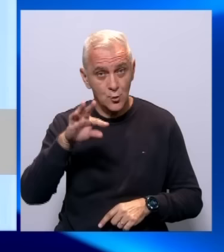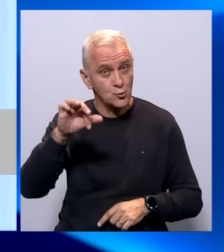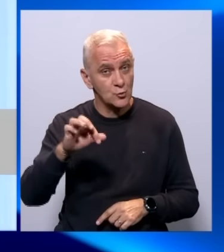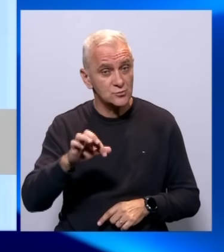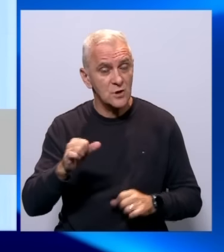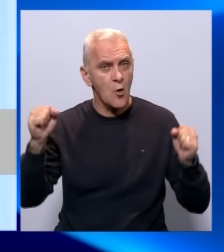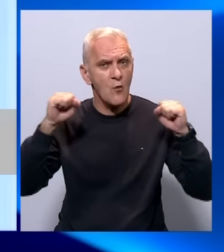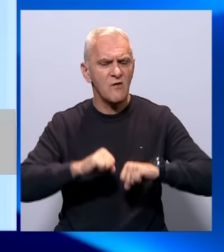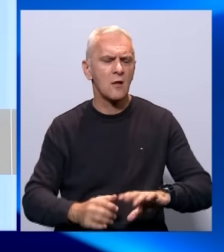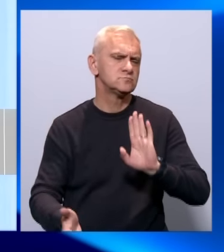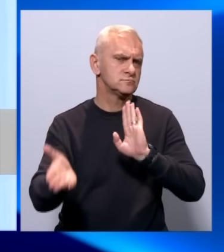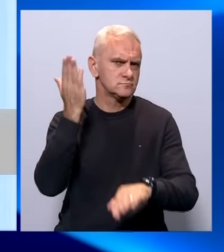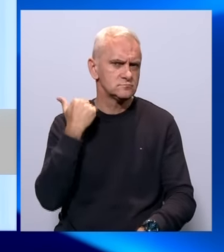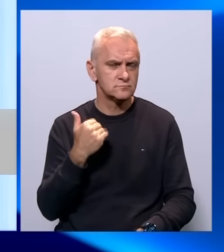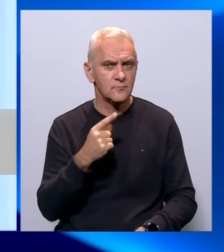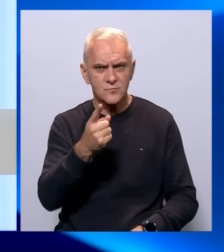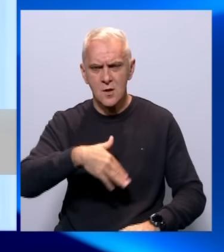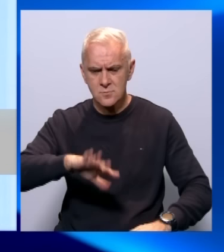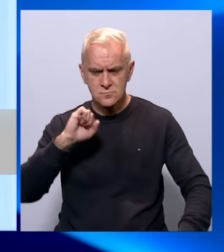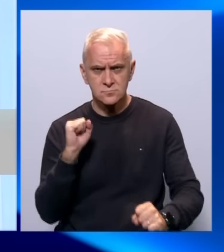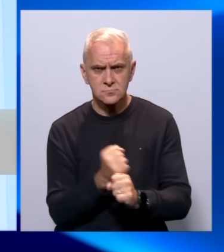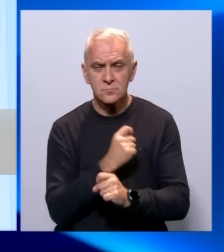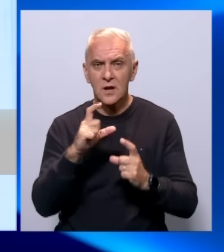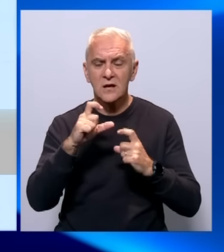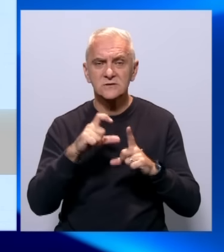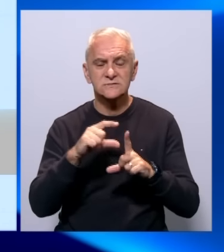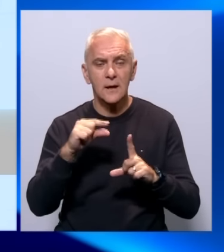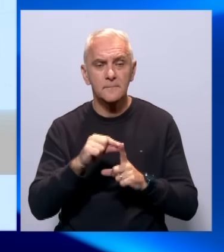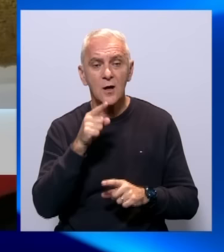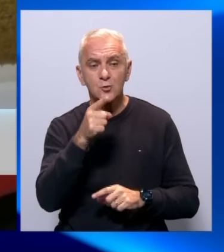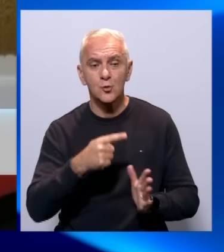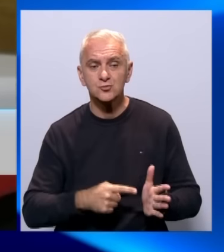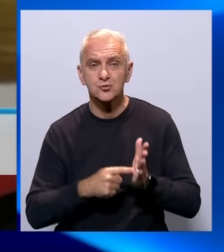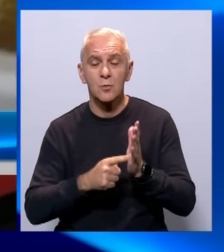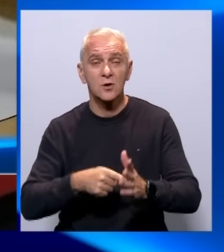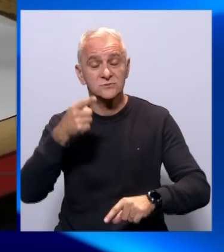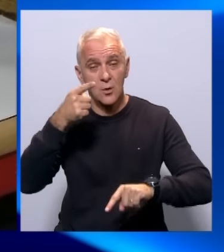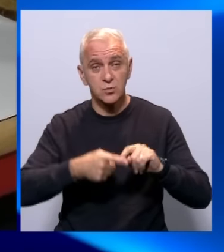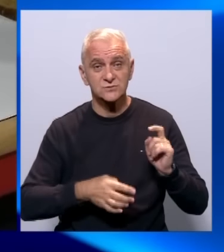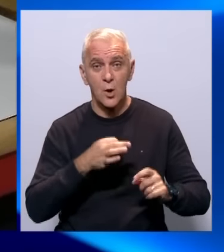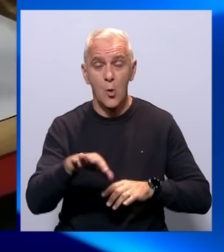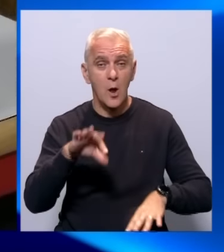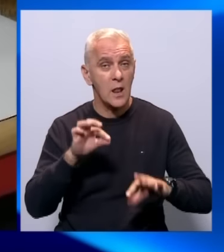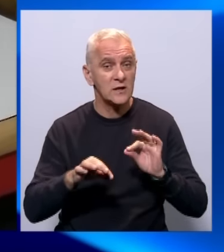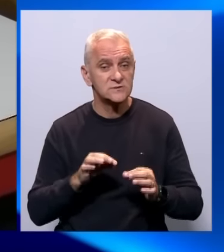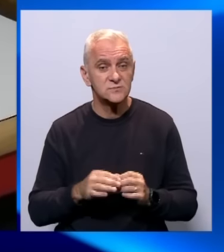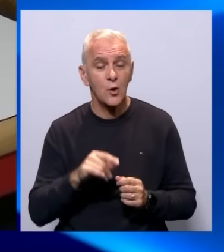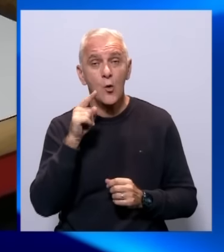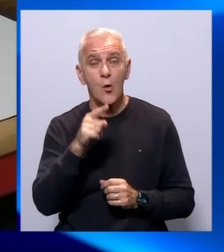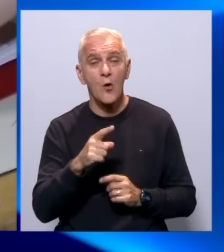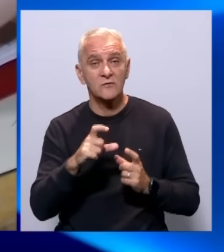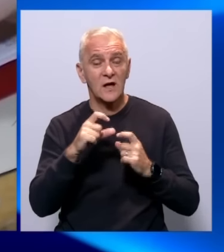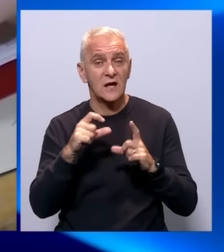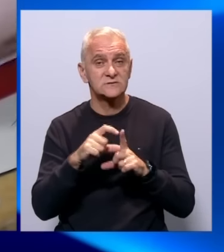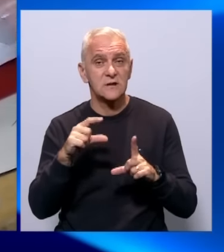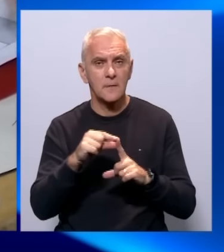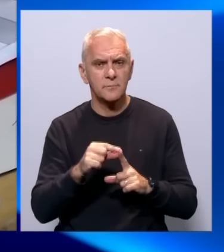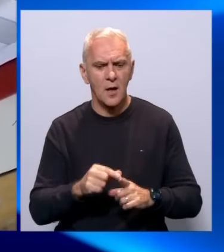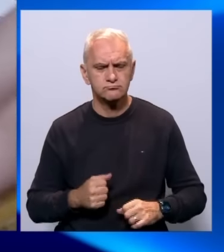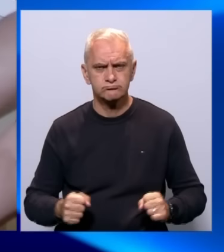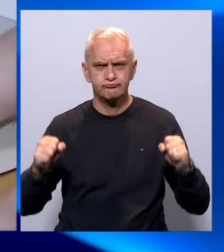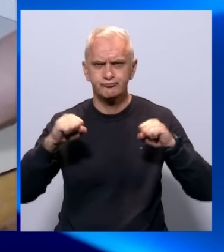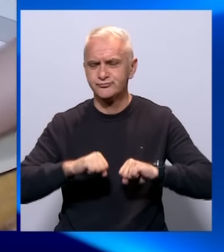vlasti oduvijek. To je najčvršća utvrda SDP-a, a to su pokazali i zadnji lokalni izbori, jer je ovdje SDP i dalje